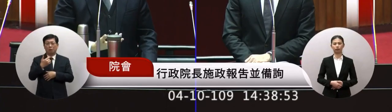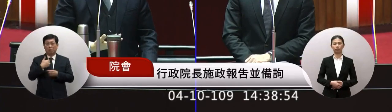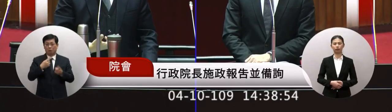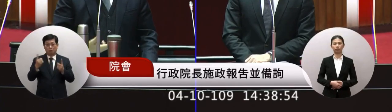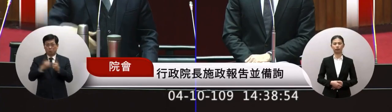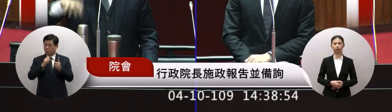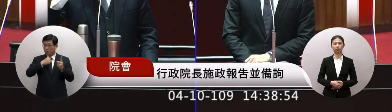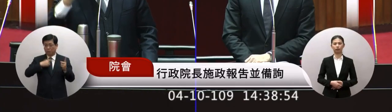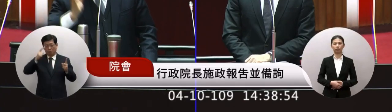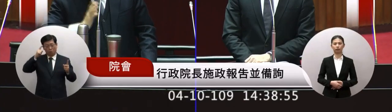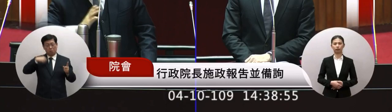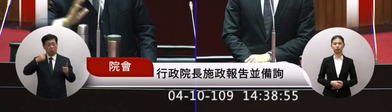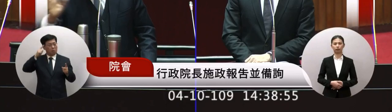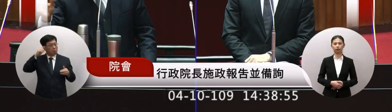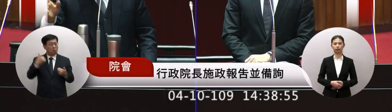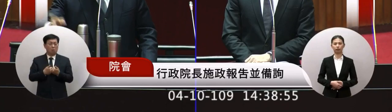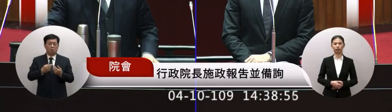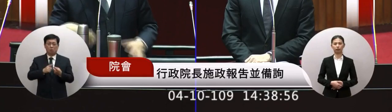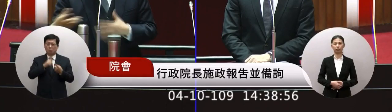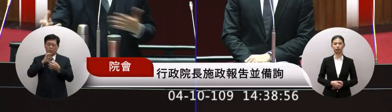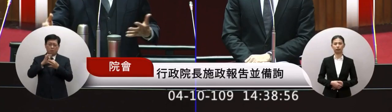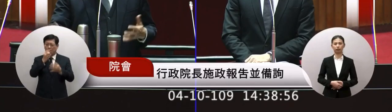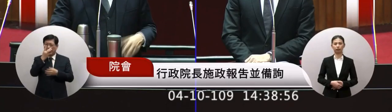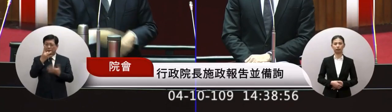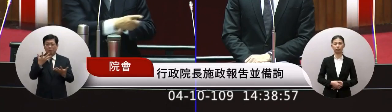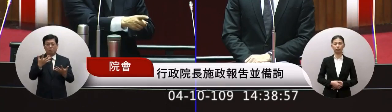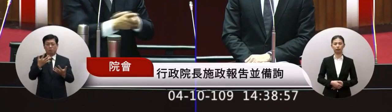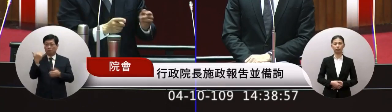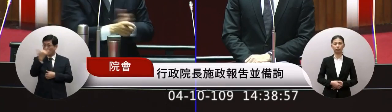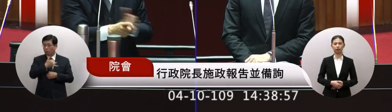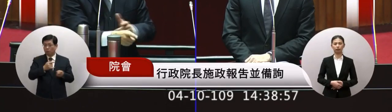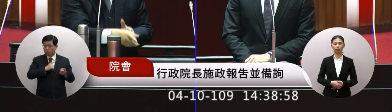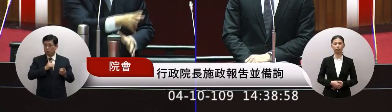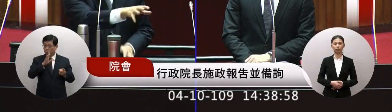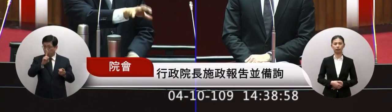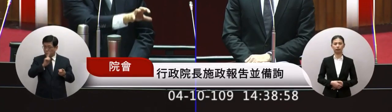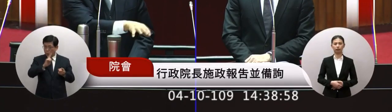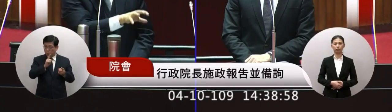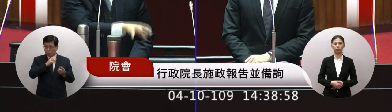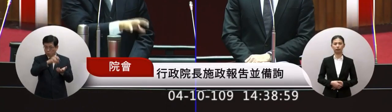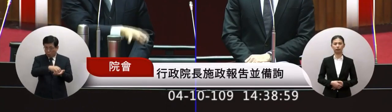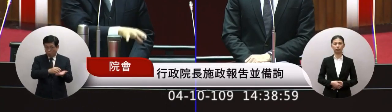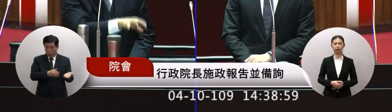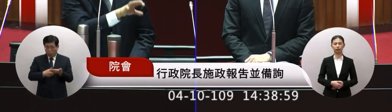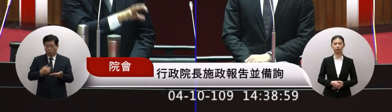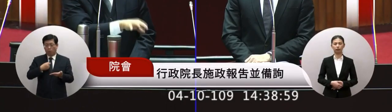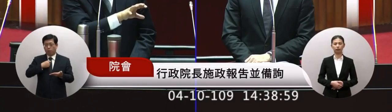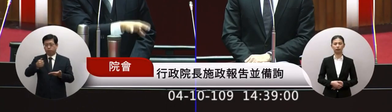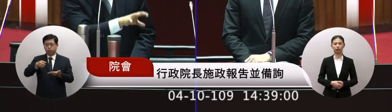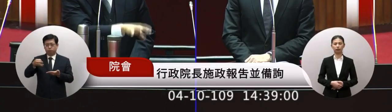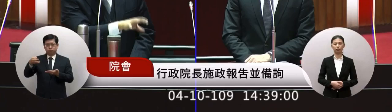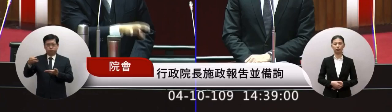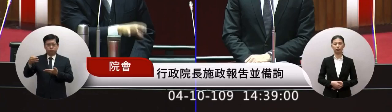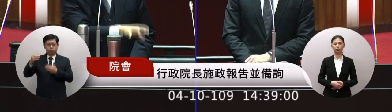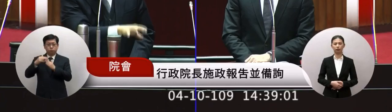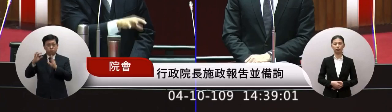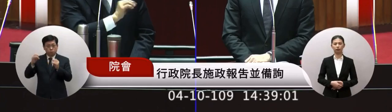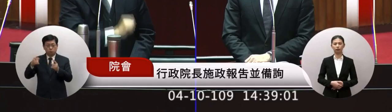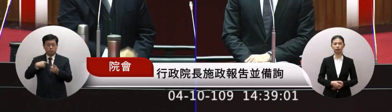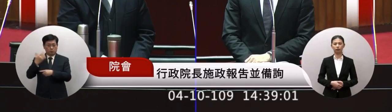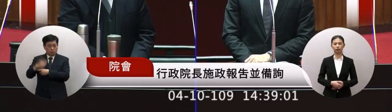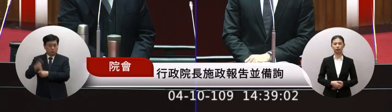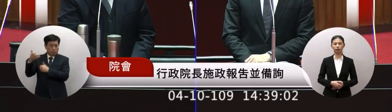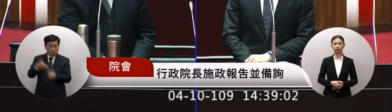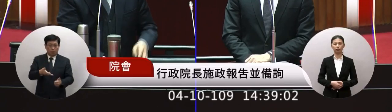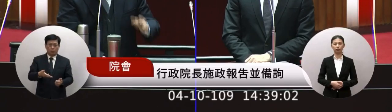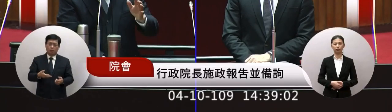认同台湾，啊看袂到。不过，伊一个啥物关系，啊要来领咱的百姓的